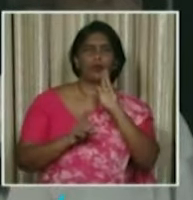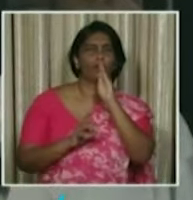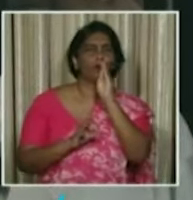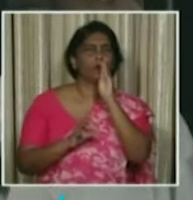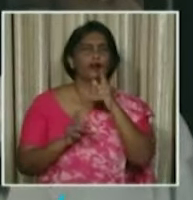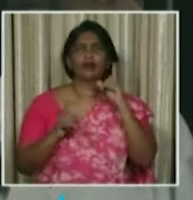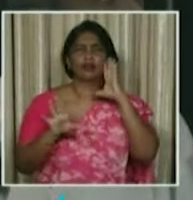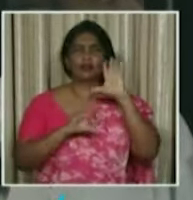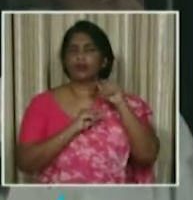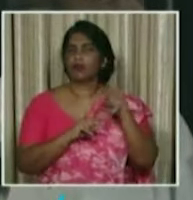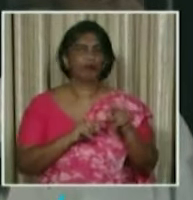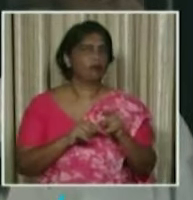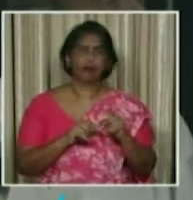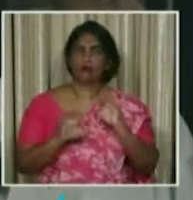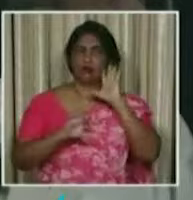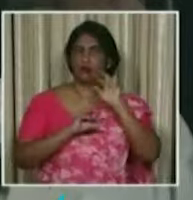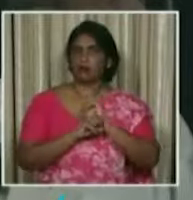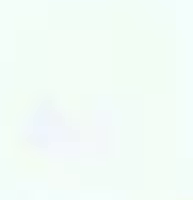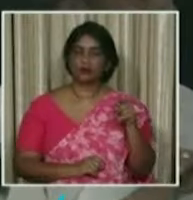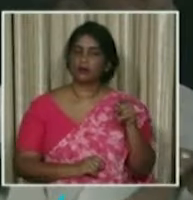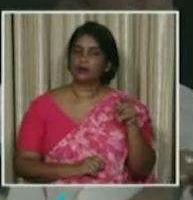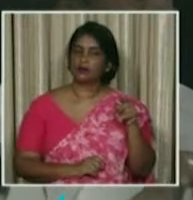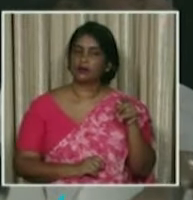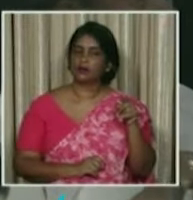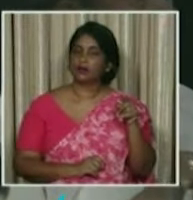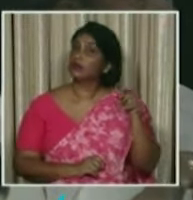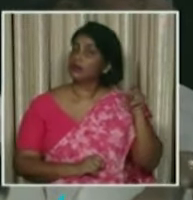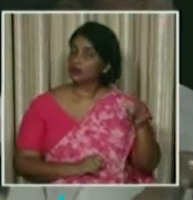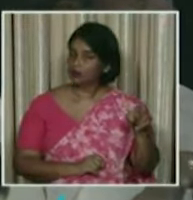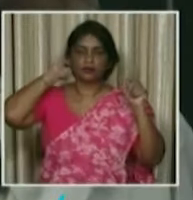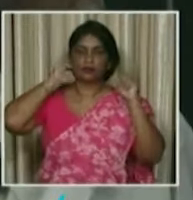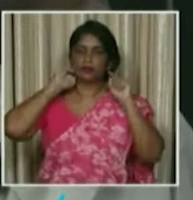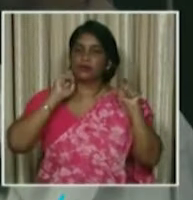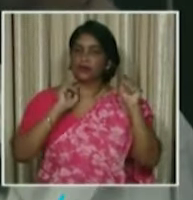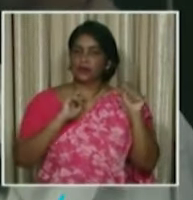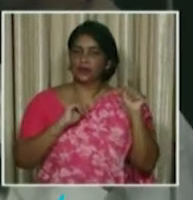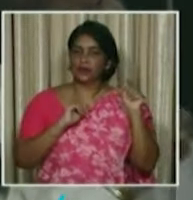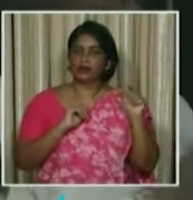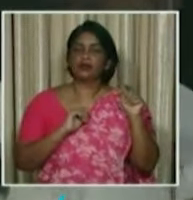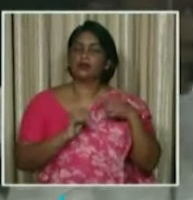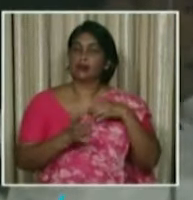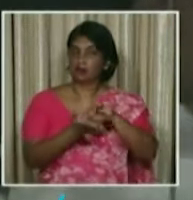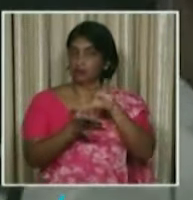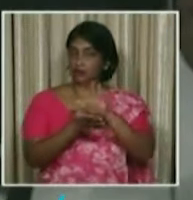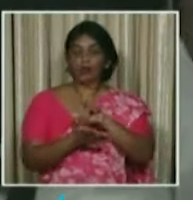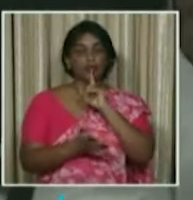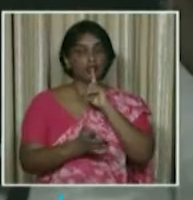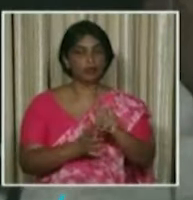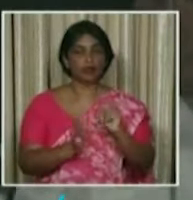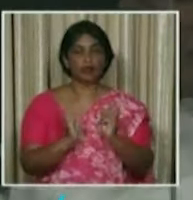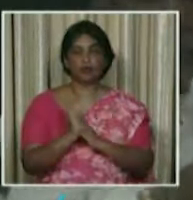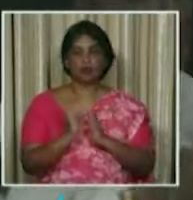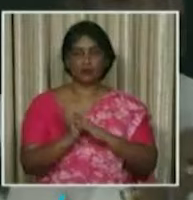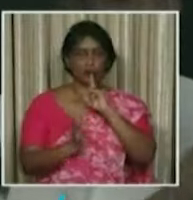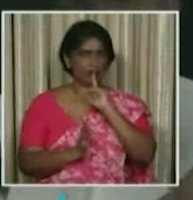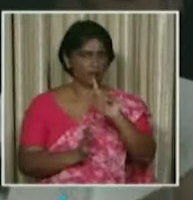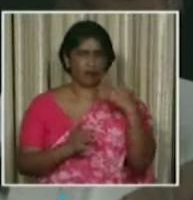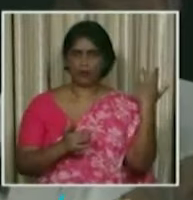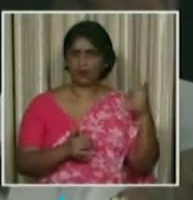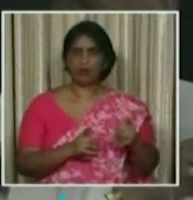මොන විදියට ගියත් data protection එකක් තියෙන්න ඕනේ. මෙතන අපි හොයාගත්තා appoint කරපු committee එකෙන් කිව්වේ නැහැ කොයි